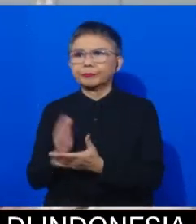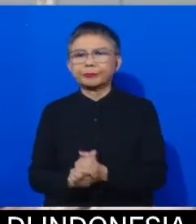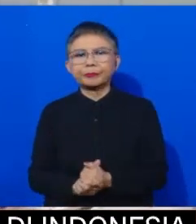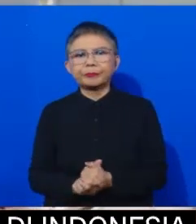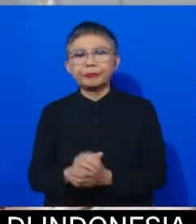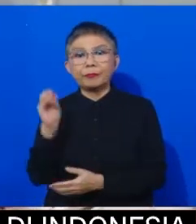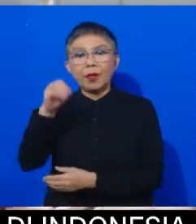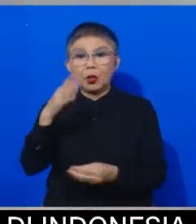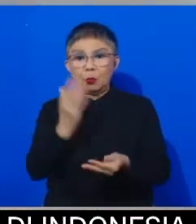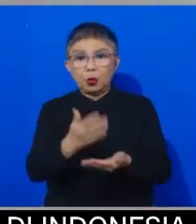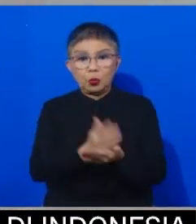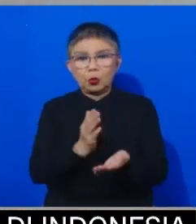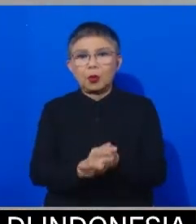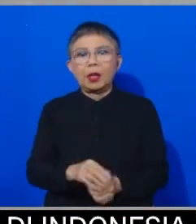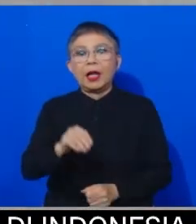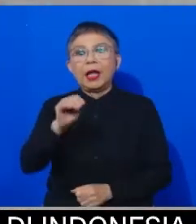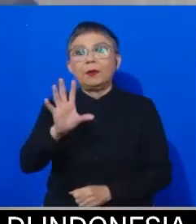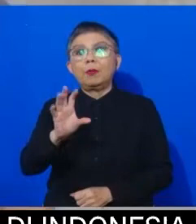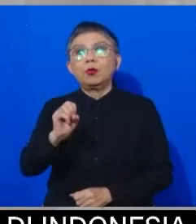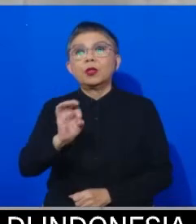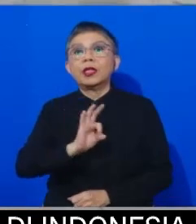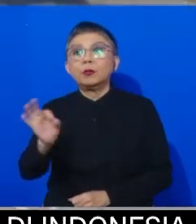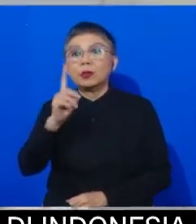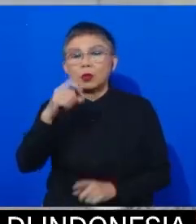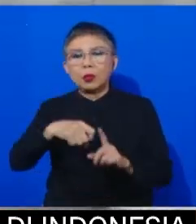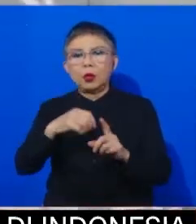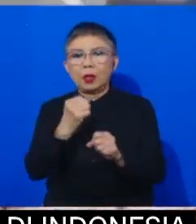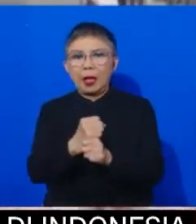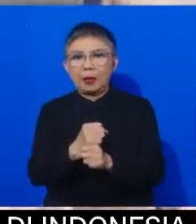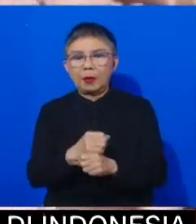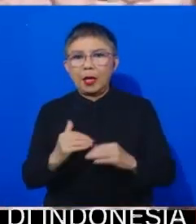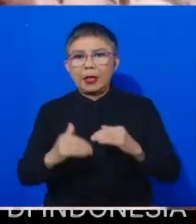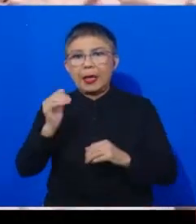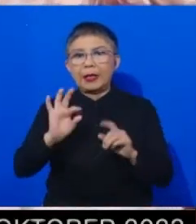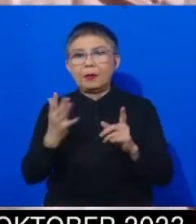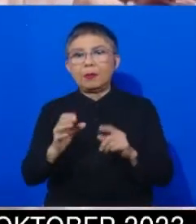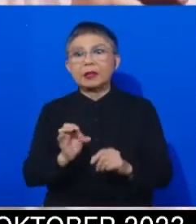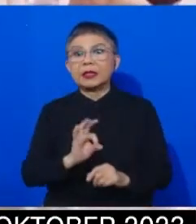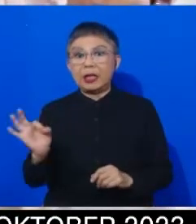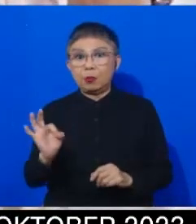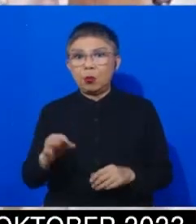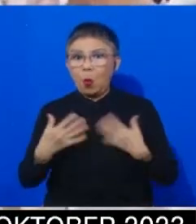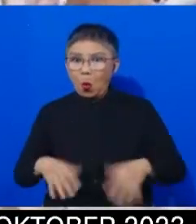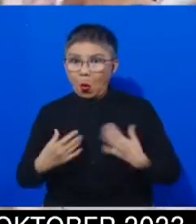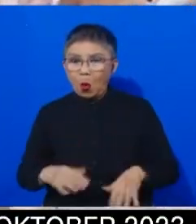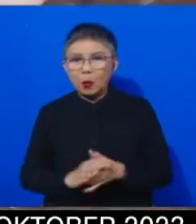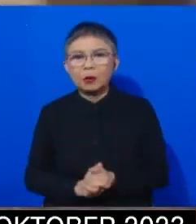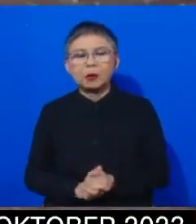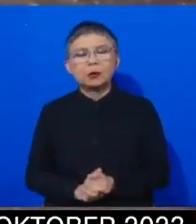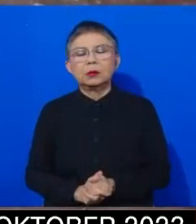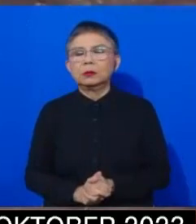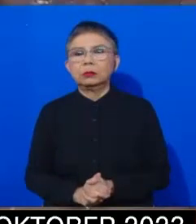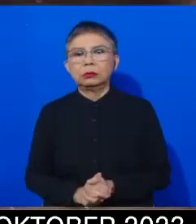Harga ayam potong di Jakarta tembus Rp50.000 per kilogram atau naik Rp15.000 dari harga normal yang biasanya